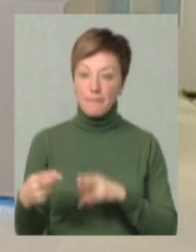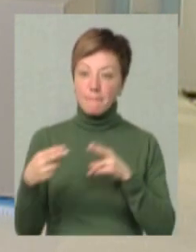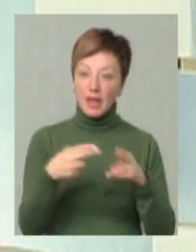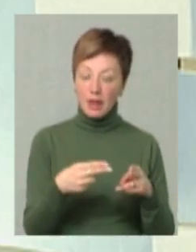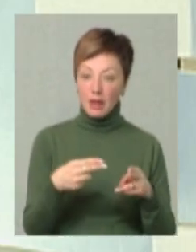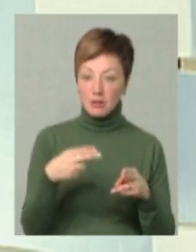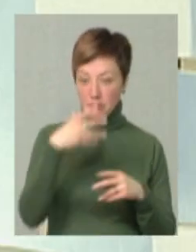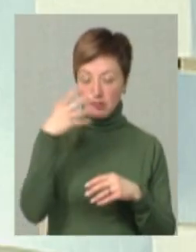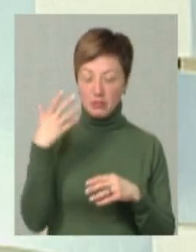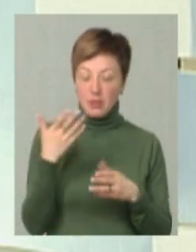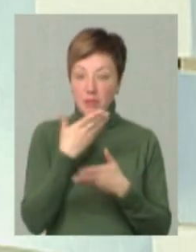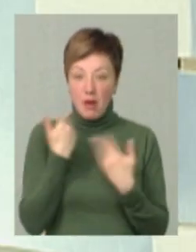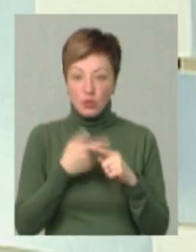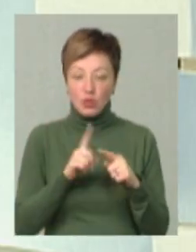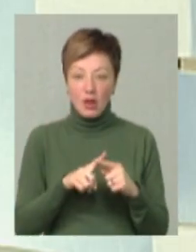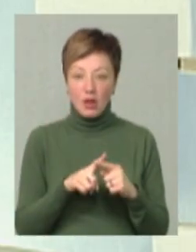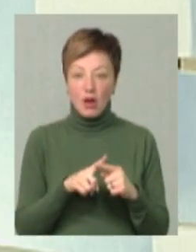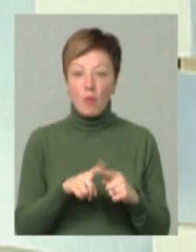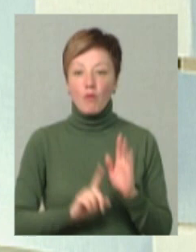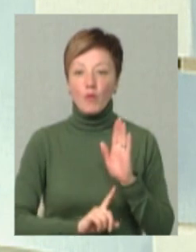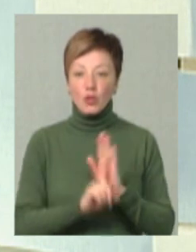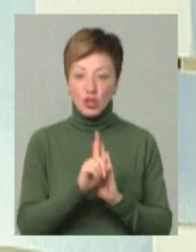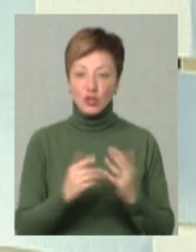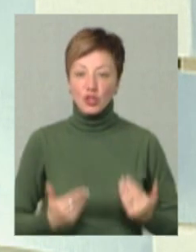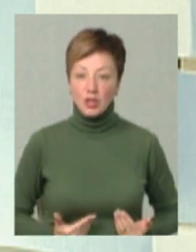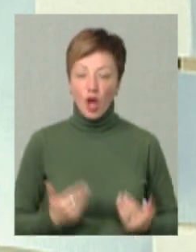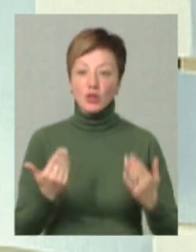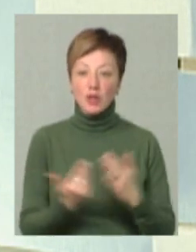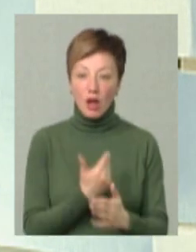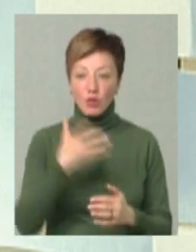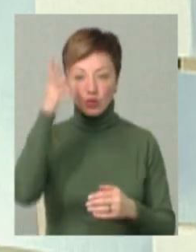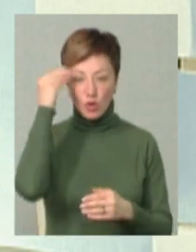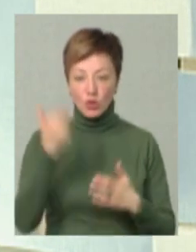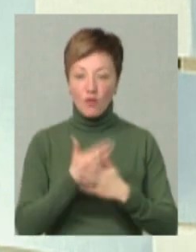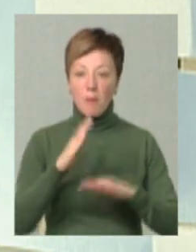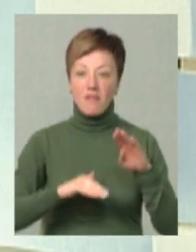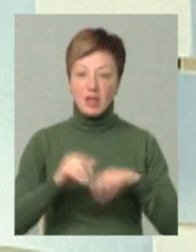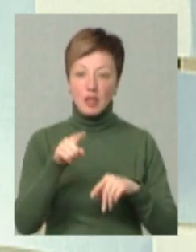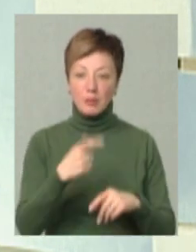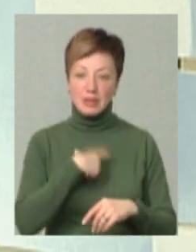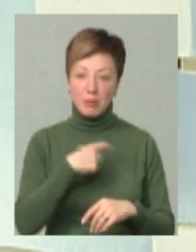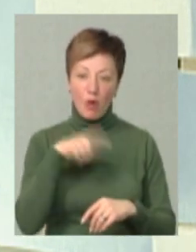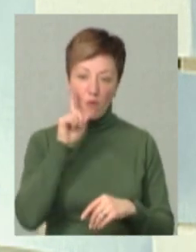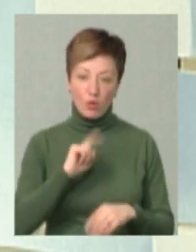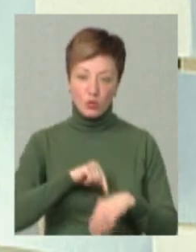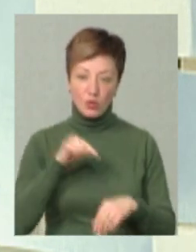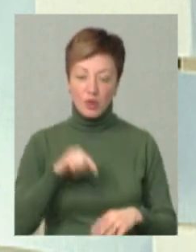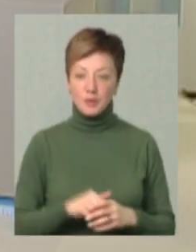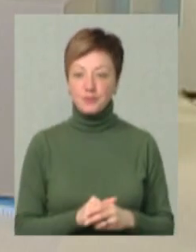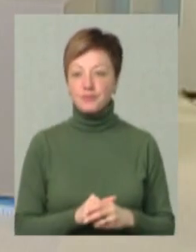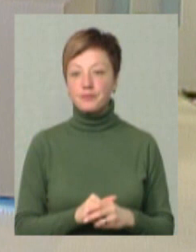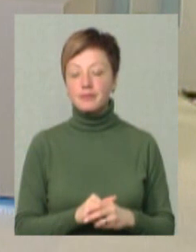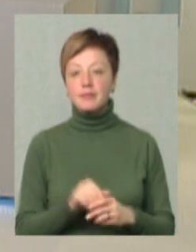і позбулися цього, і має можливість, фактично, починаючи життя заново, освоїти нову професію і вже там себе комфортно почувати. Чи